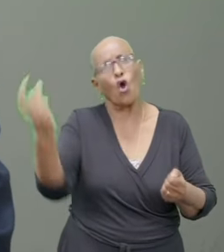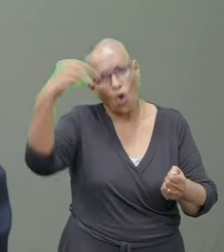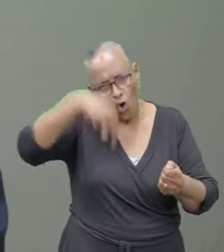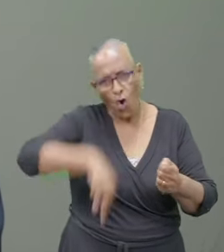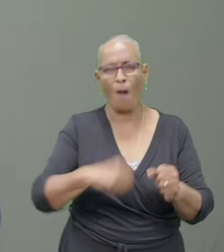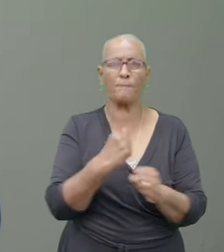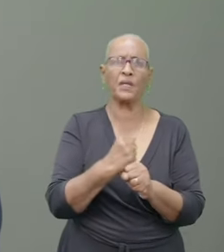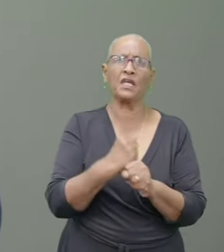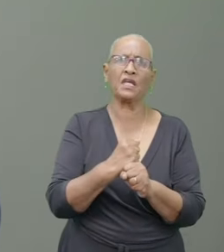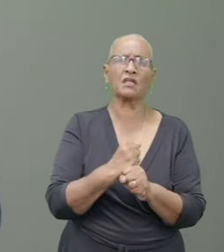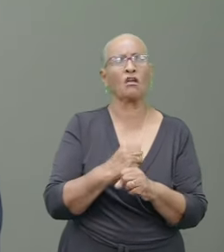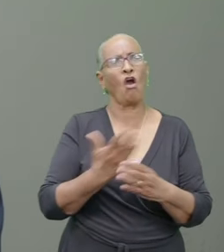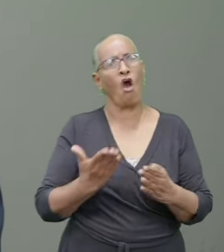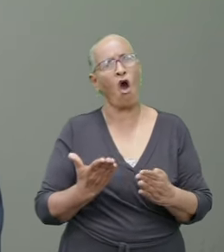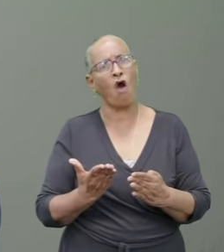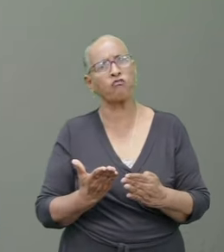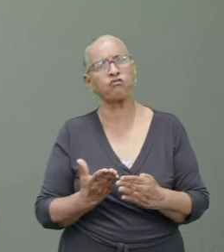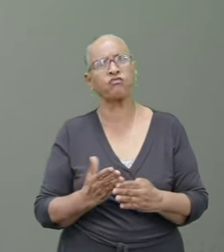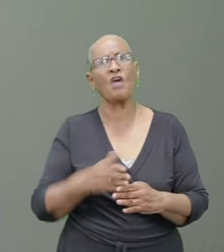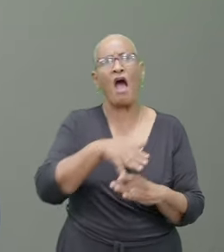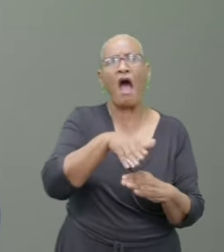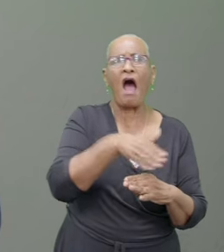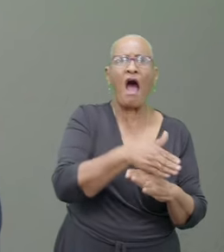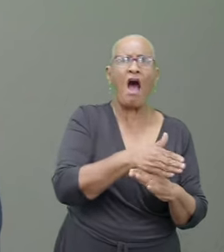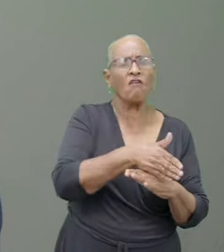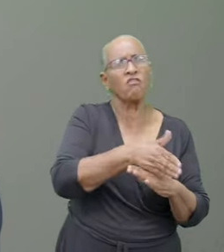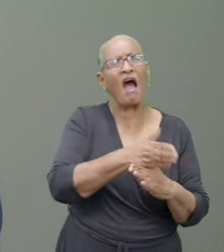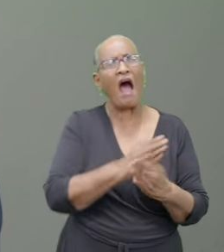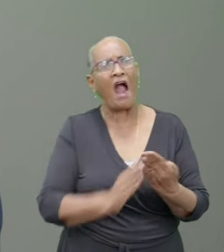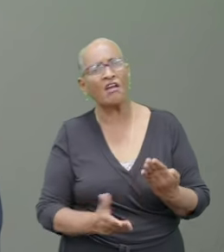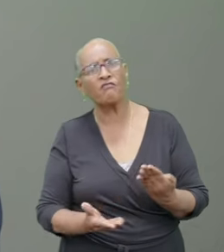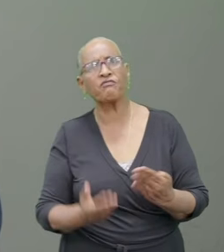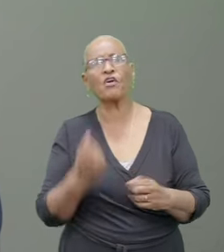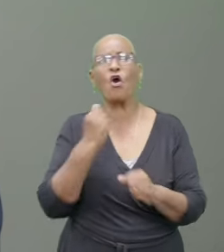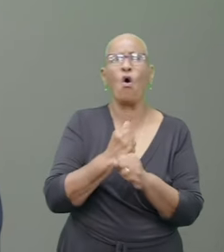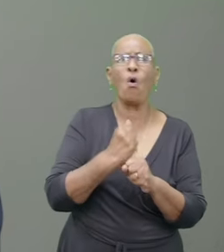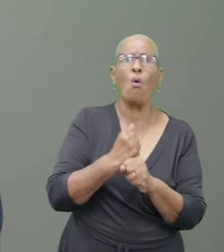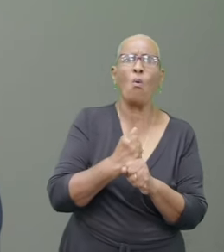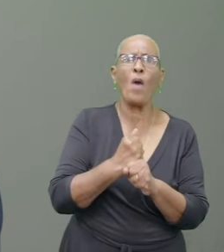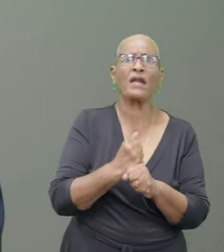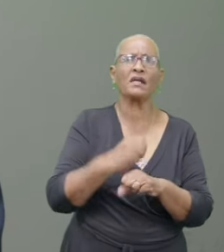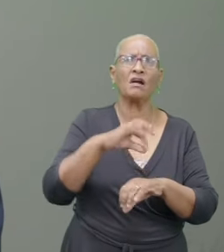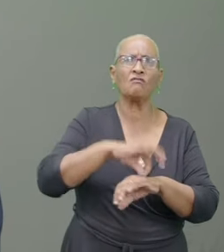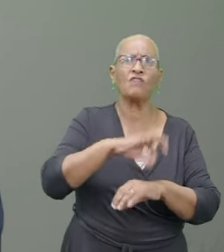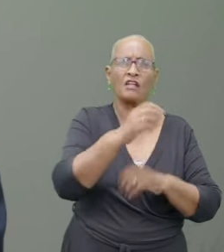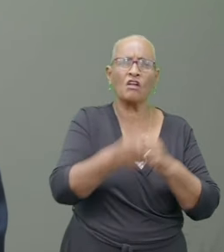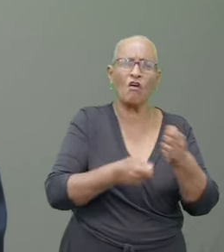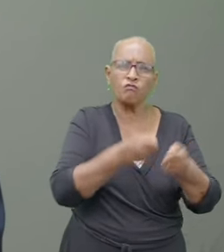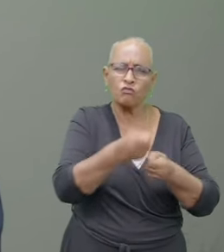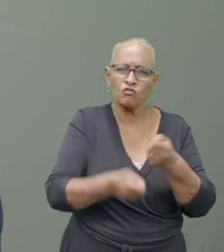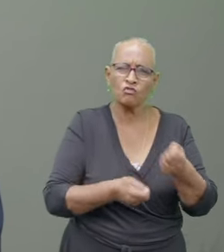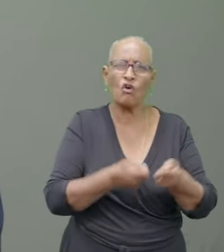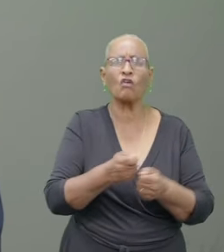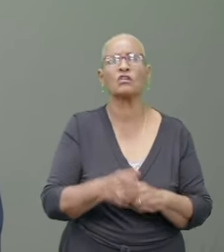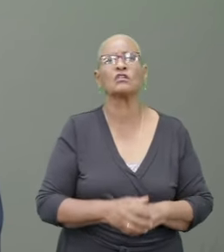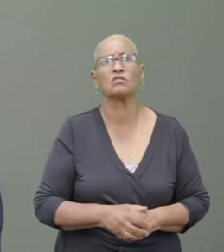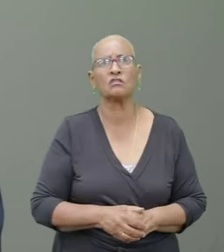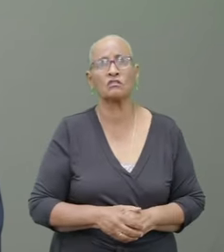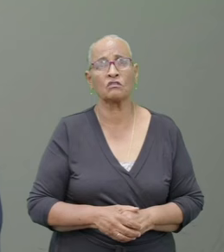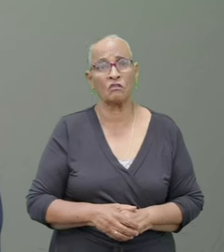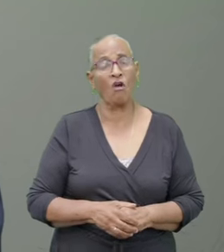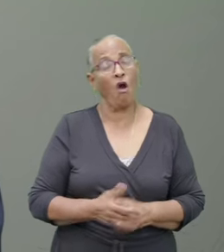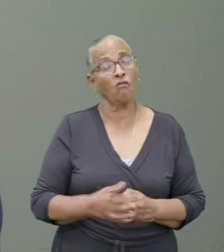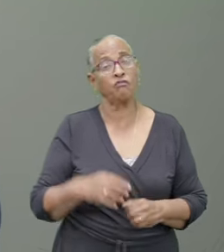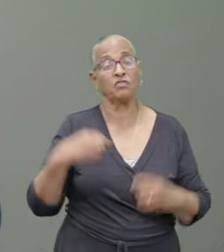part-time verpleegkundigen in te zetten. Er worden gekeken naar mogelijkheden om studentverpleegkundigen onder supervisie en de